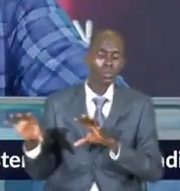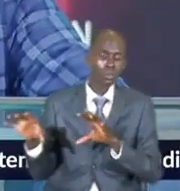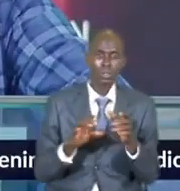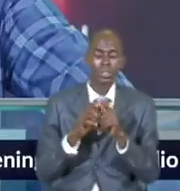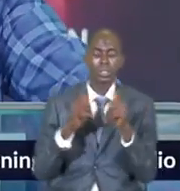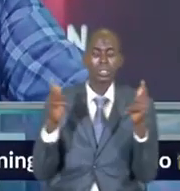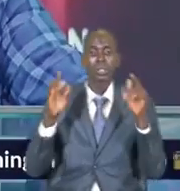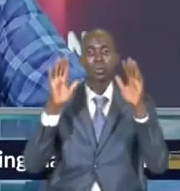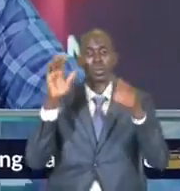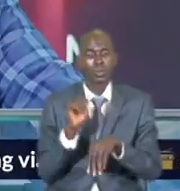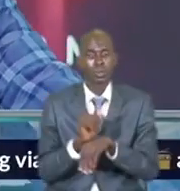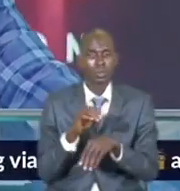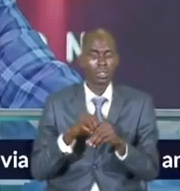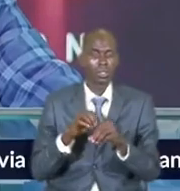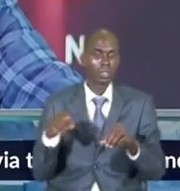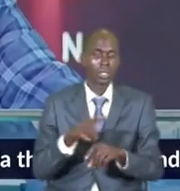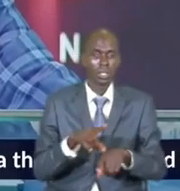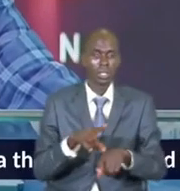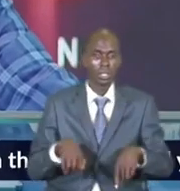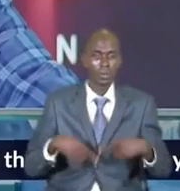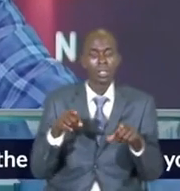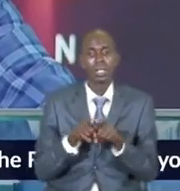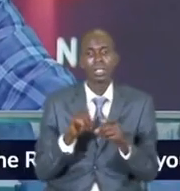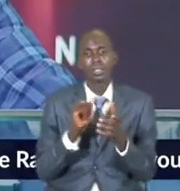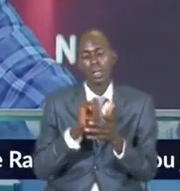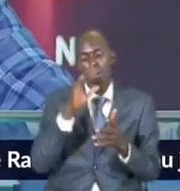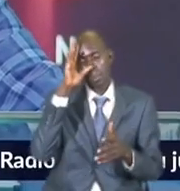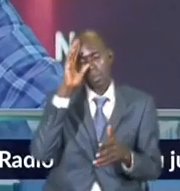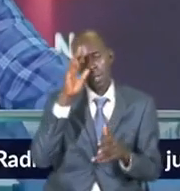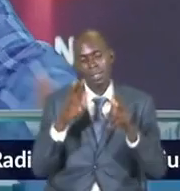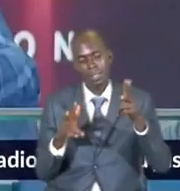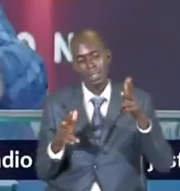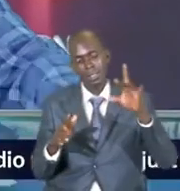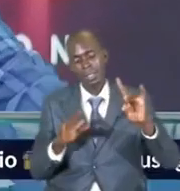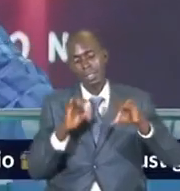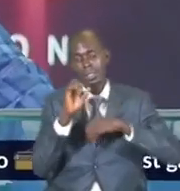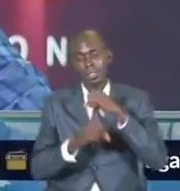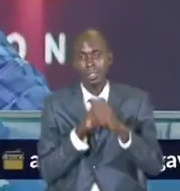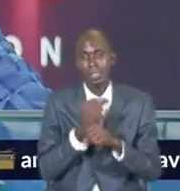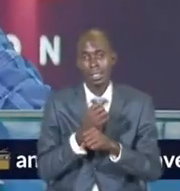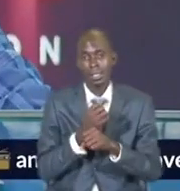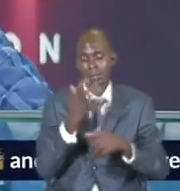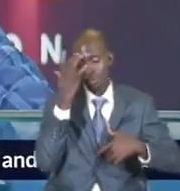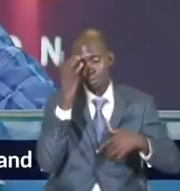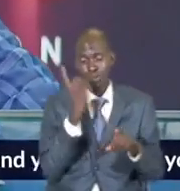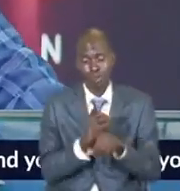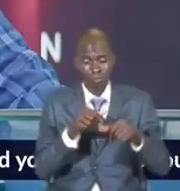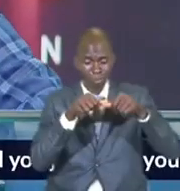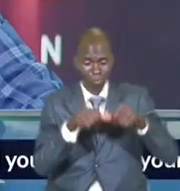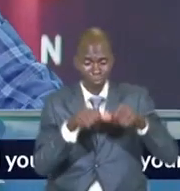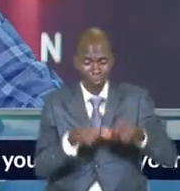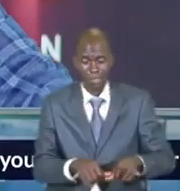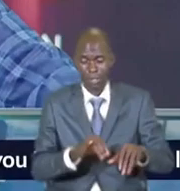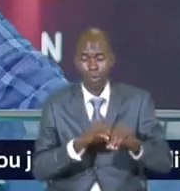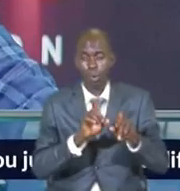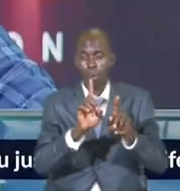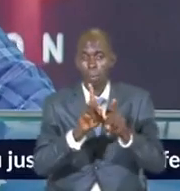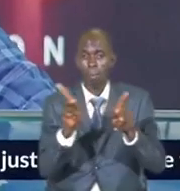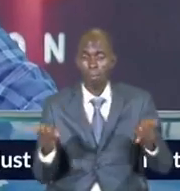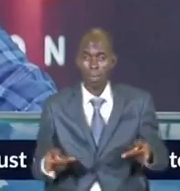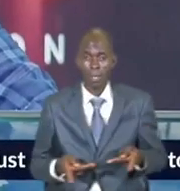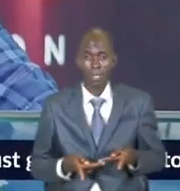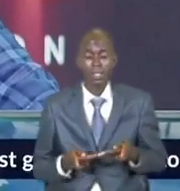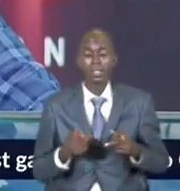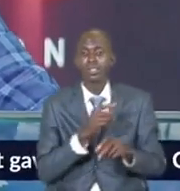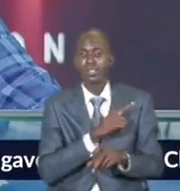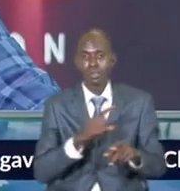ha anya na ọ ga-adị otu a. Ị hụla nwoke a na-arịa arịa nke raga araga ihe dịka afọ 38 ọ nọ ebe ahụ. Onye nwe anyị wee gbochie ọrịa